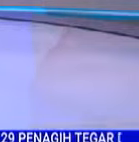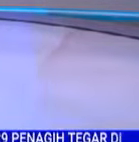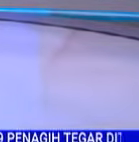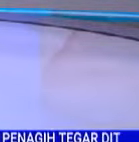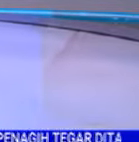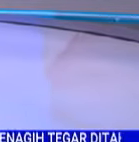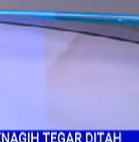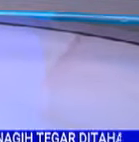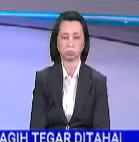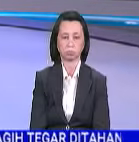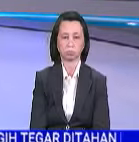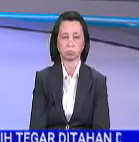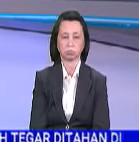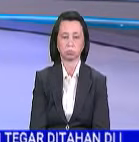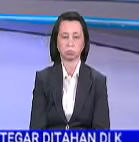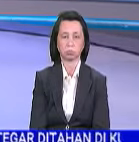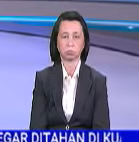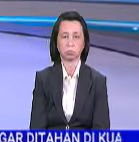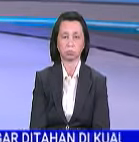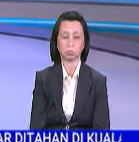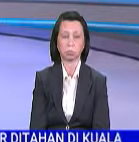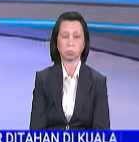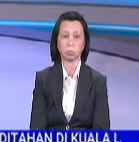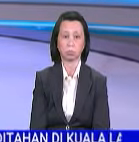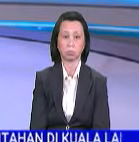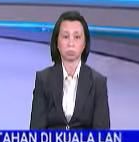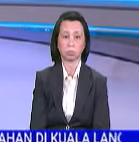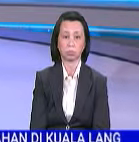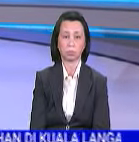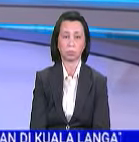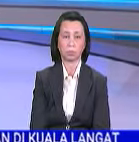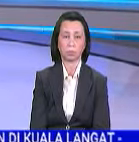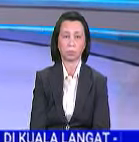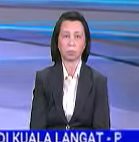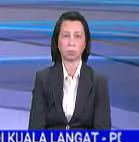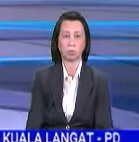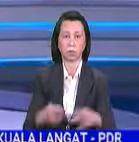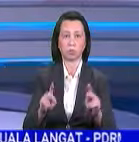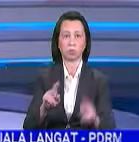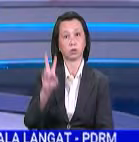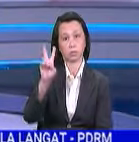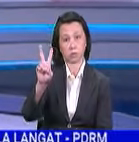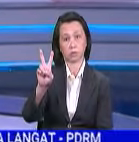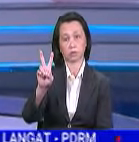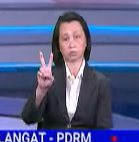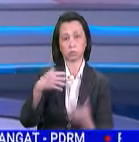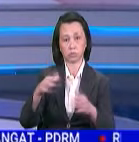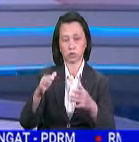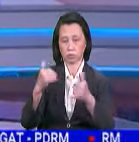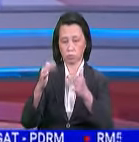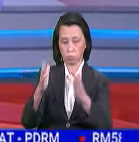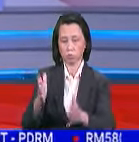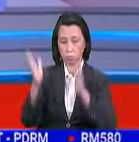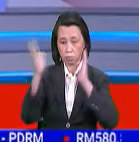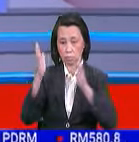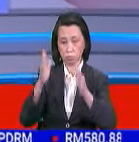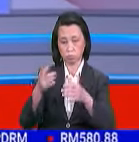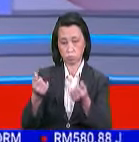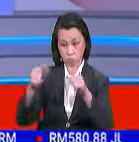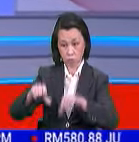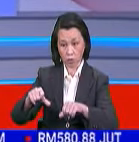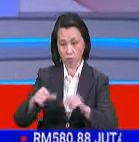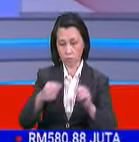Salam sejahtera bersama saya Syahrul Islam dalam edisi Sukan. Kita mulakan dengan perkembangan ini. Peluang kedua masih terbuka buat atlet kebangsaan yang